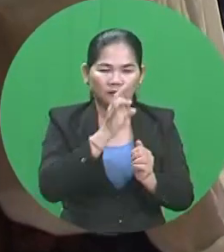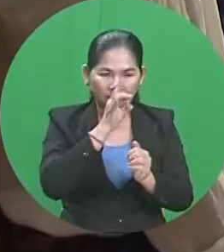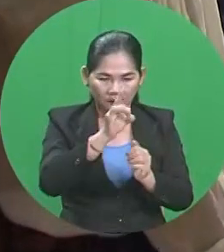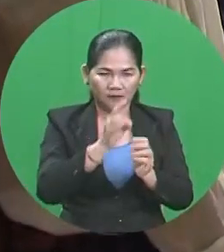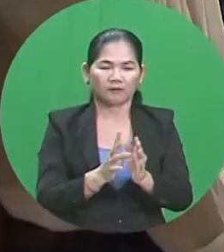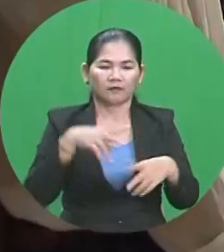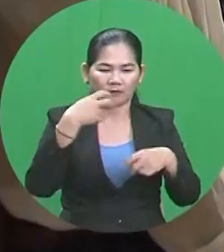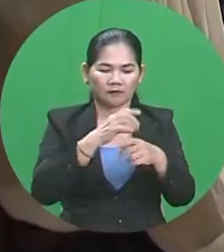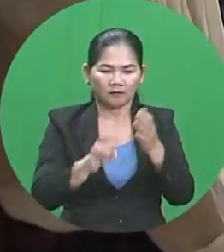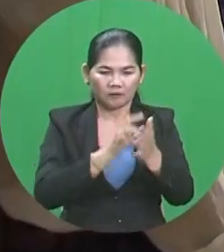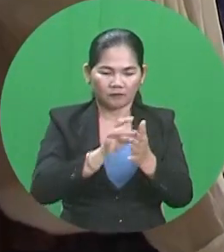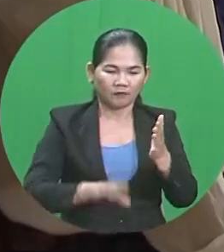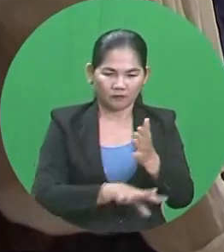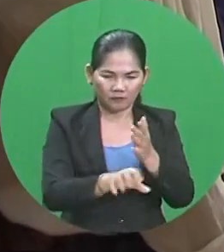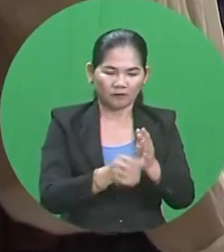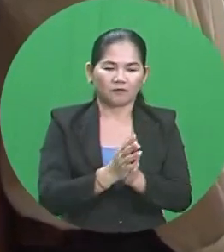ដែលបានជួយយល់ពីការលំបាកពិតប្រាកដ ចំពោះប្រជាពលរដ្ឋ